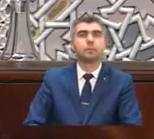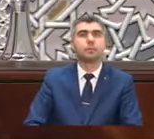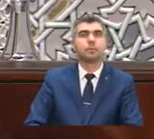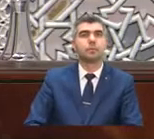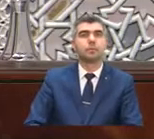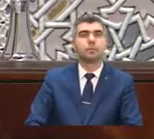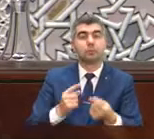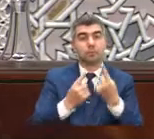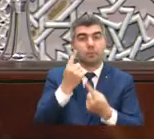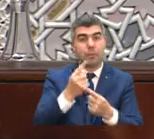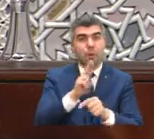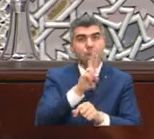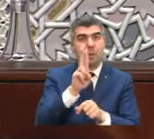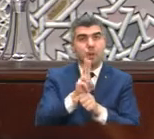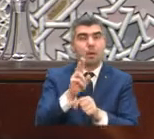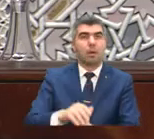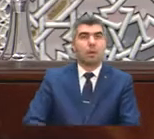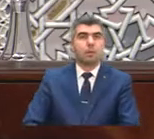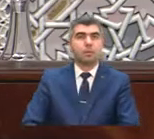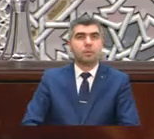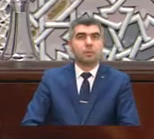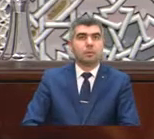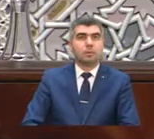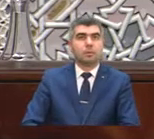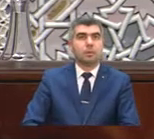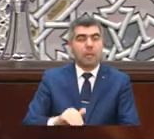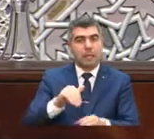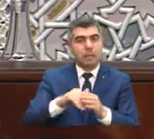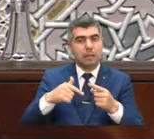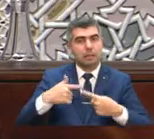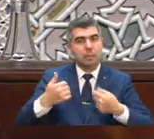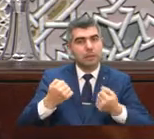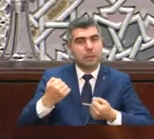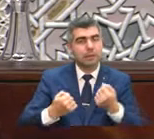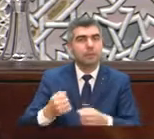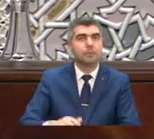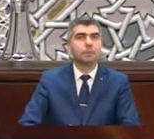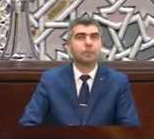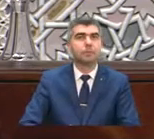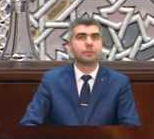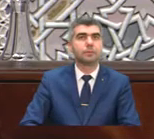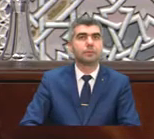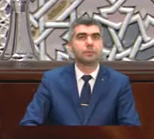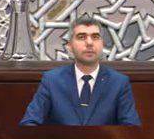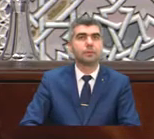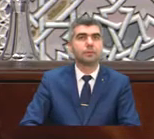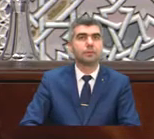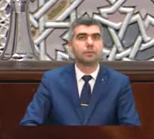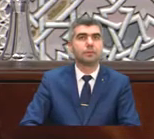إضافي؟ هناك تعقيب إضافي من فريق الأصالة والمعاصرة، تفضلي السيدة النائبة.